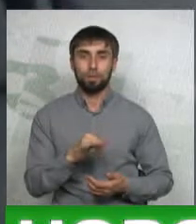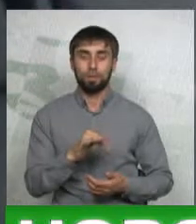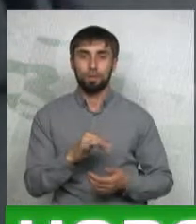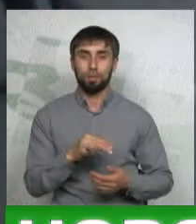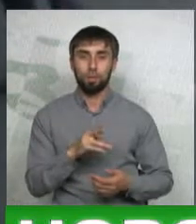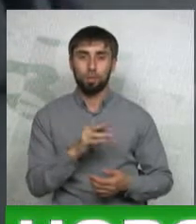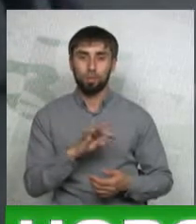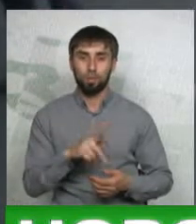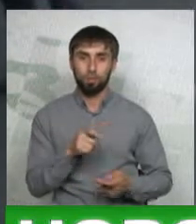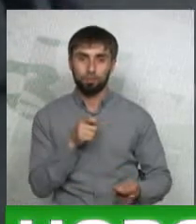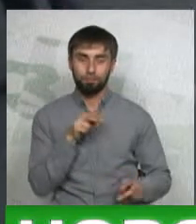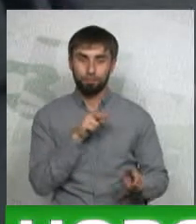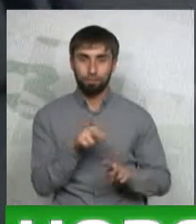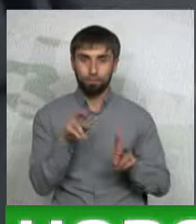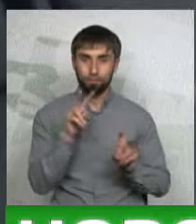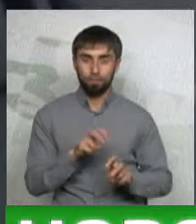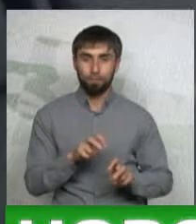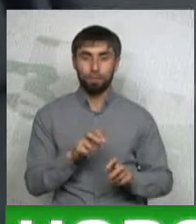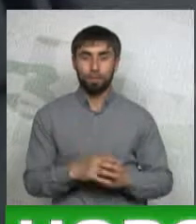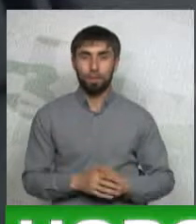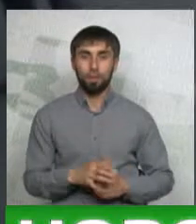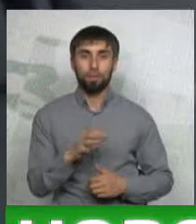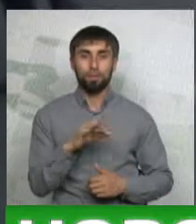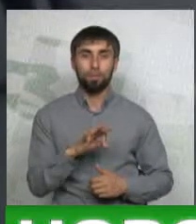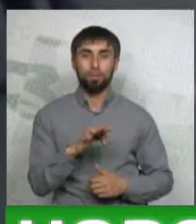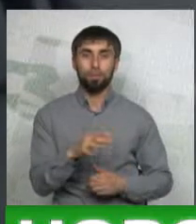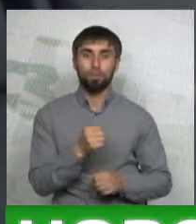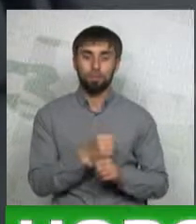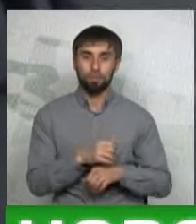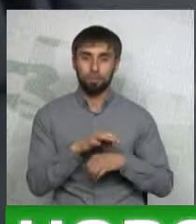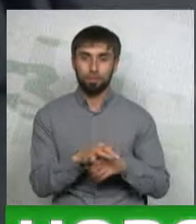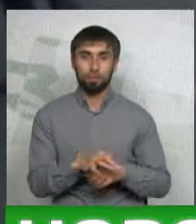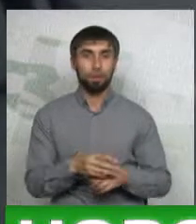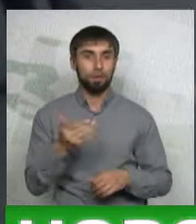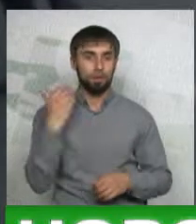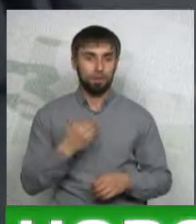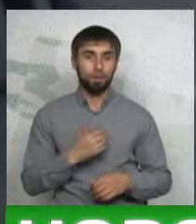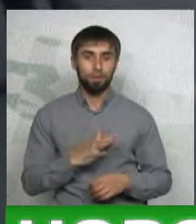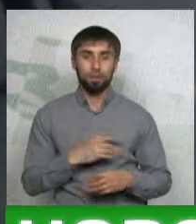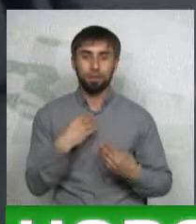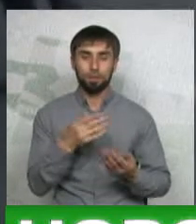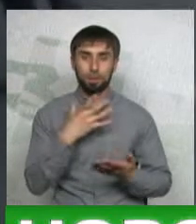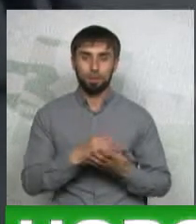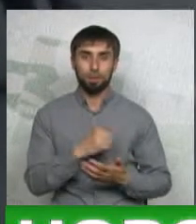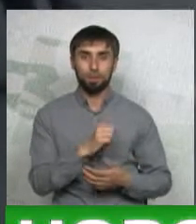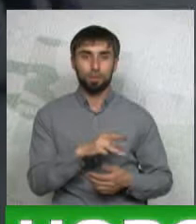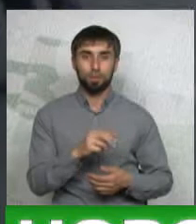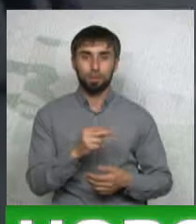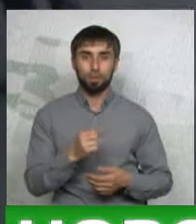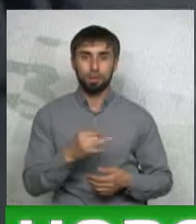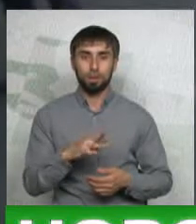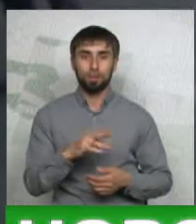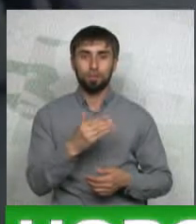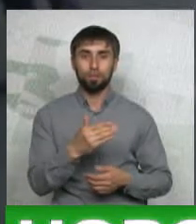согласно визуальным осмотром, а по проделанным работам ранее нами были даны свои замечания